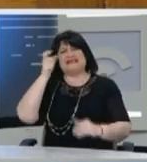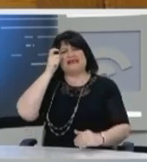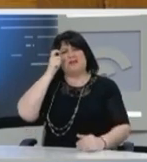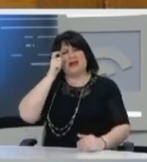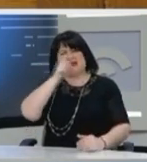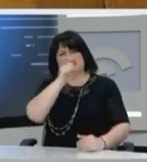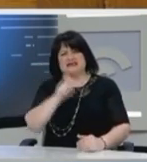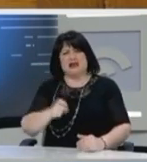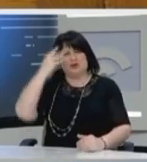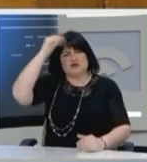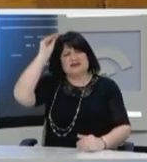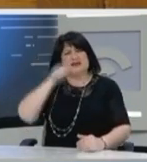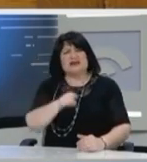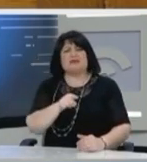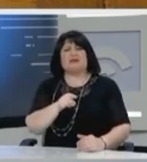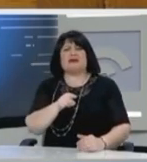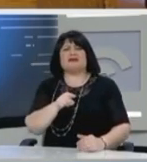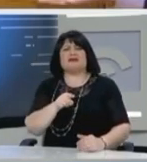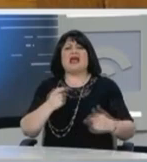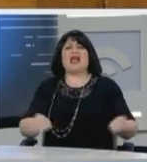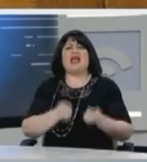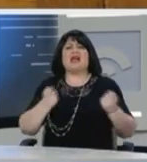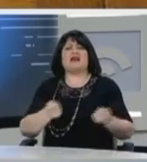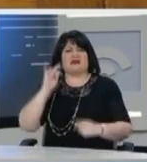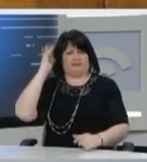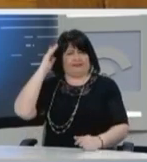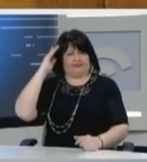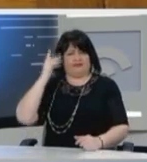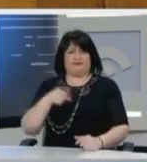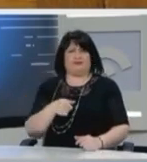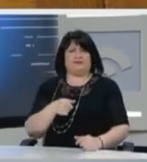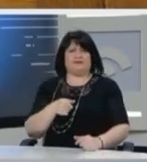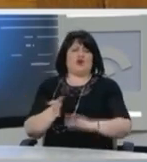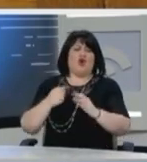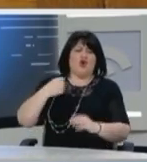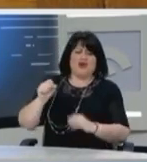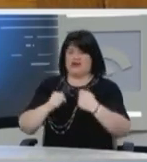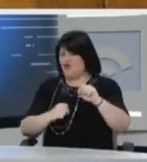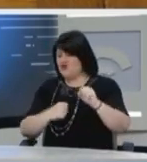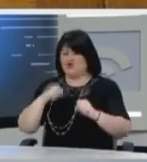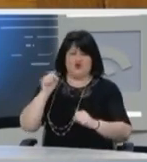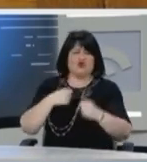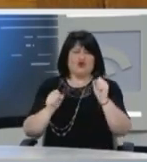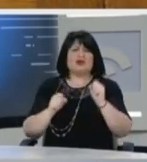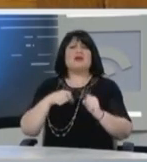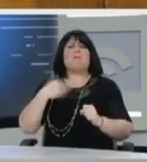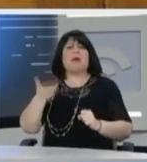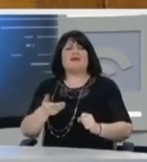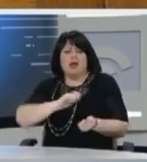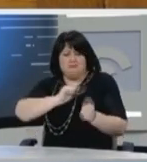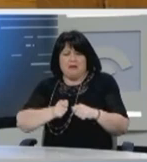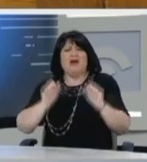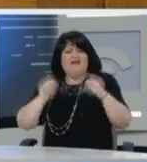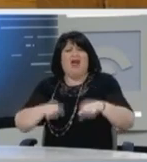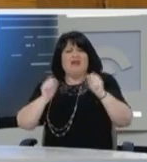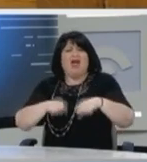Σαμαράς στο Ζάπιο, ο Τσίπρας με εκείνα που έκαν τις τρέλες όχι στο ένα, όχι στο άλλο και μετά ναι σε όλα.